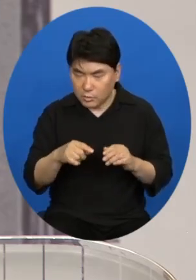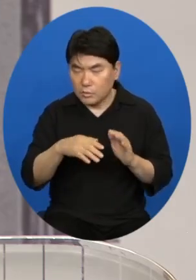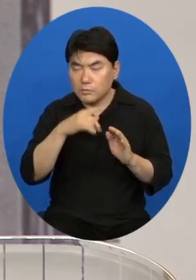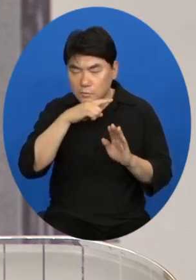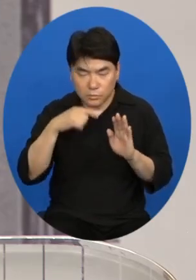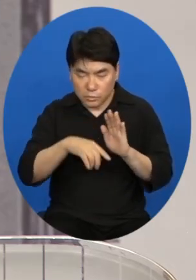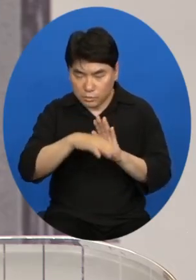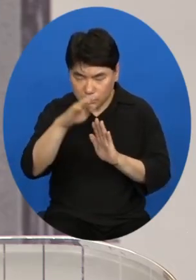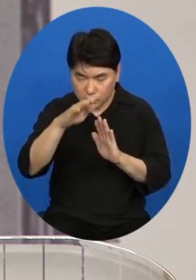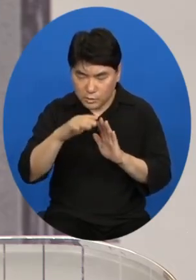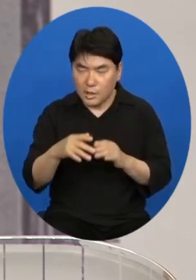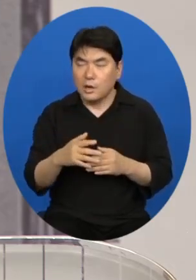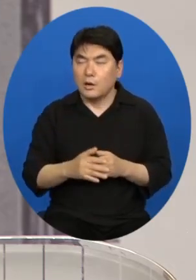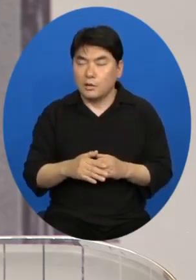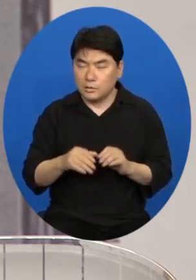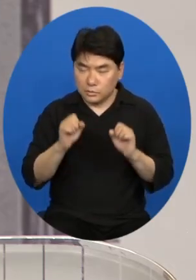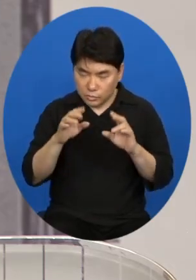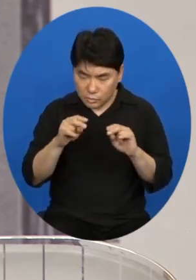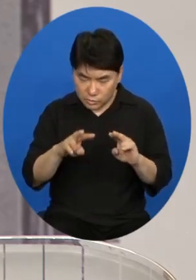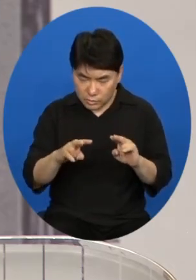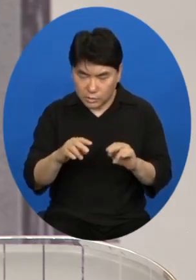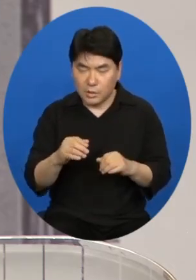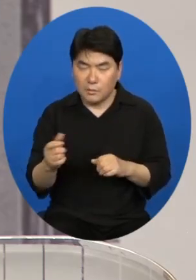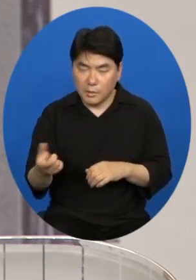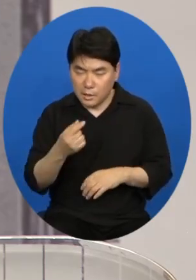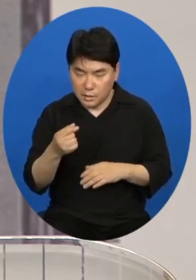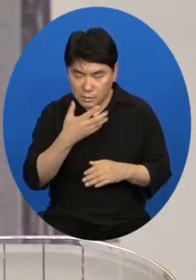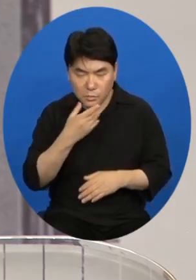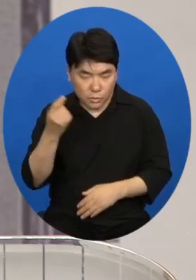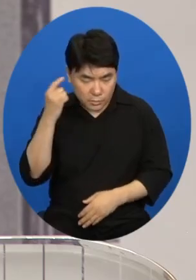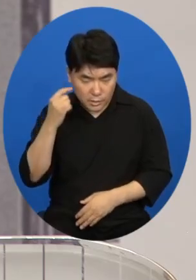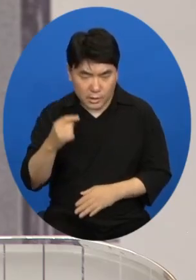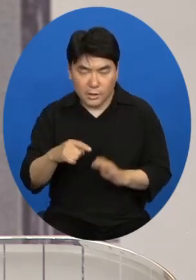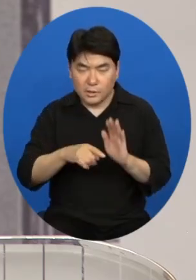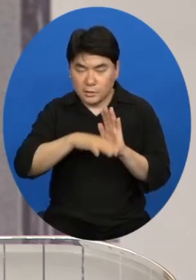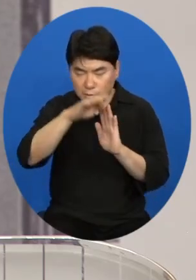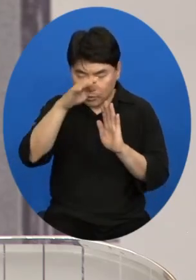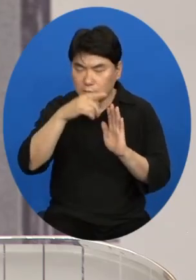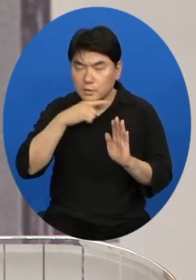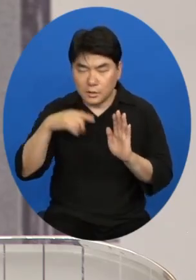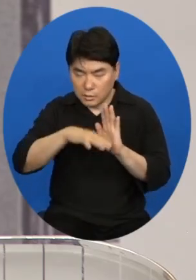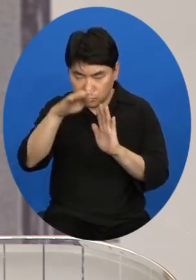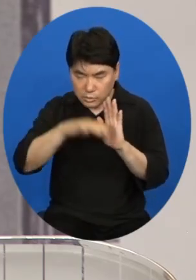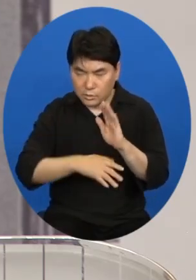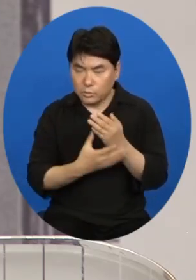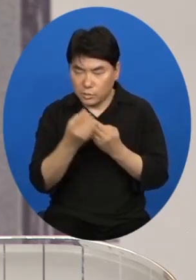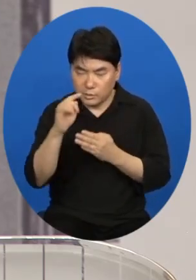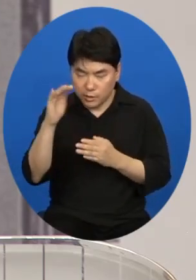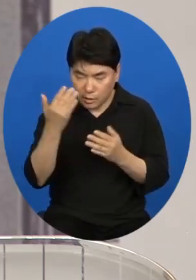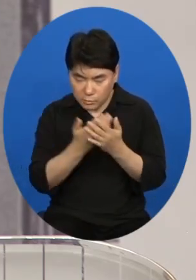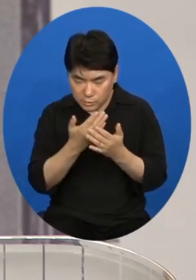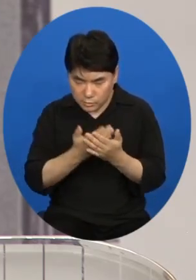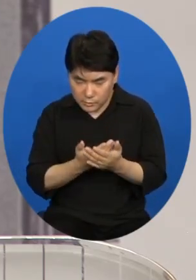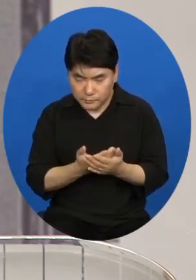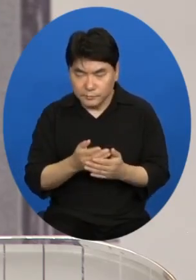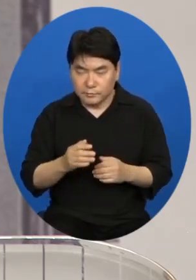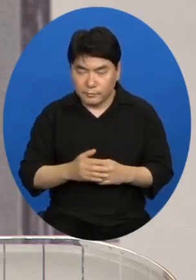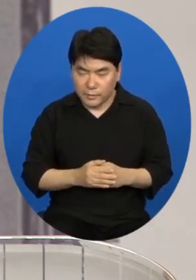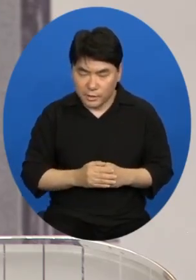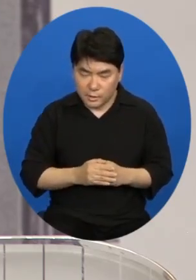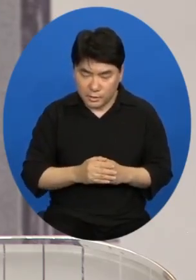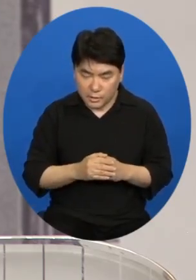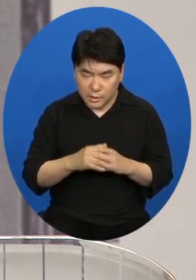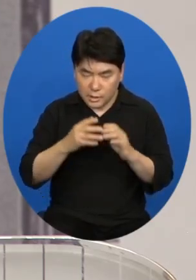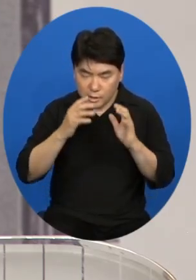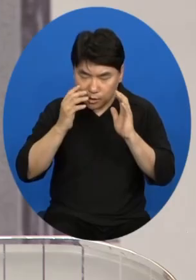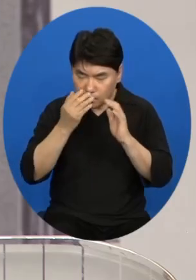북녘 땅에도 온전히 증거되어서 속히 복음으로 남과 북이 통일되어지는 은혜를 허락하여 주시옵소서. 하나님